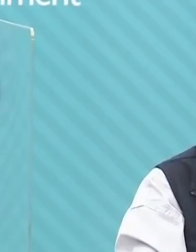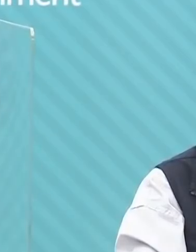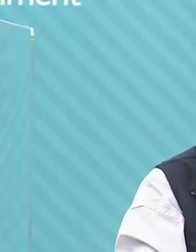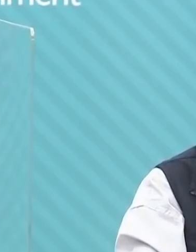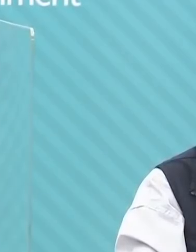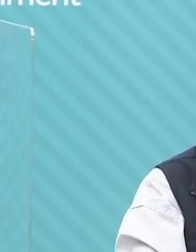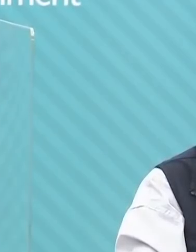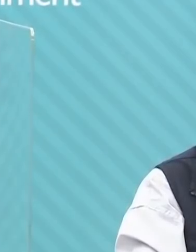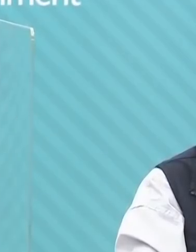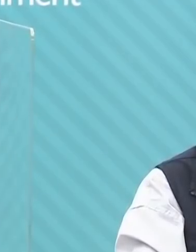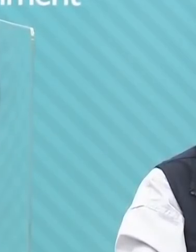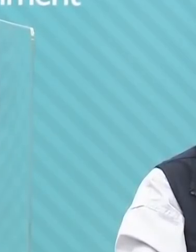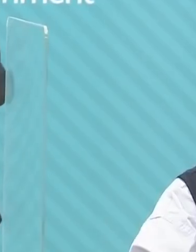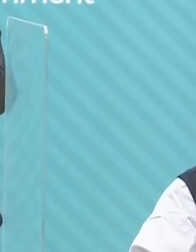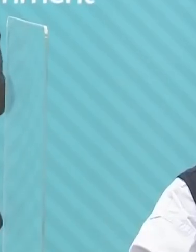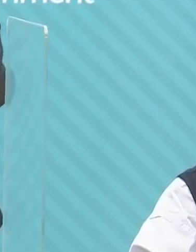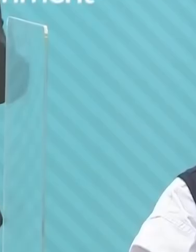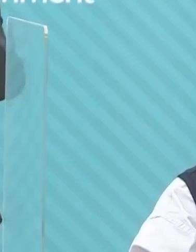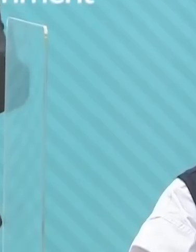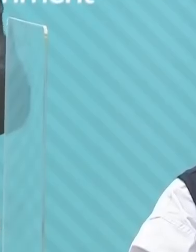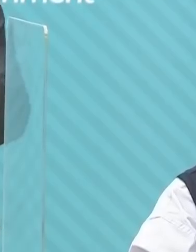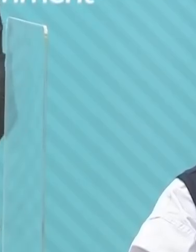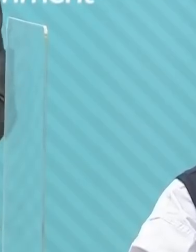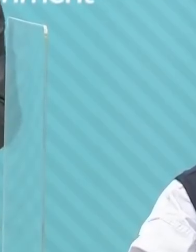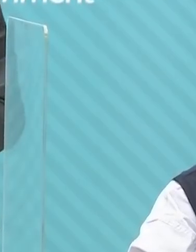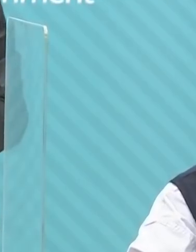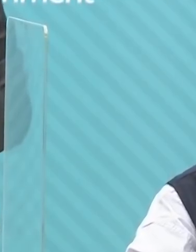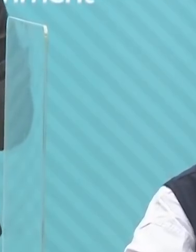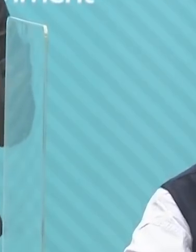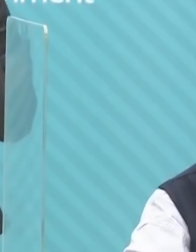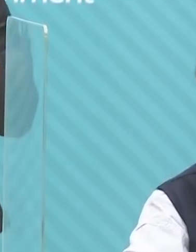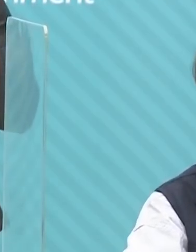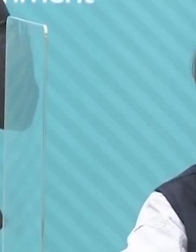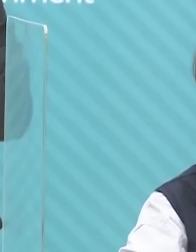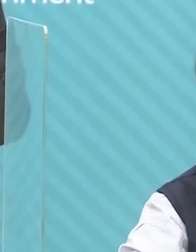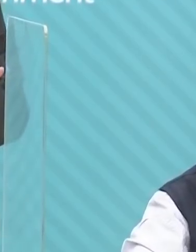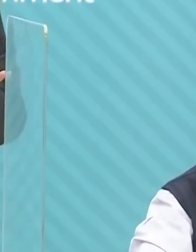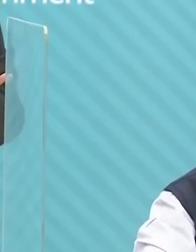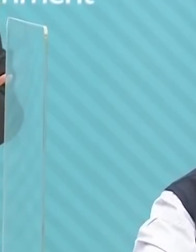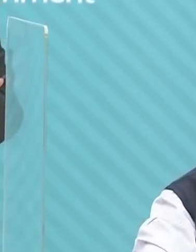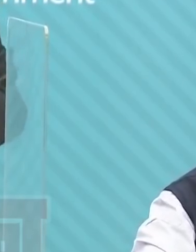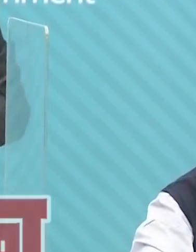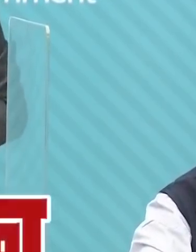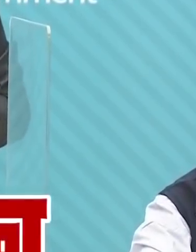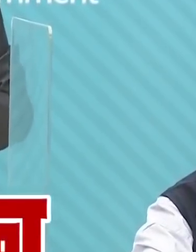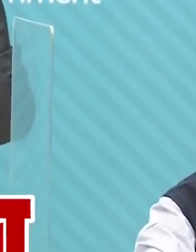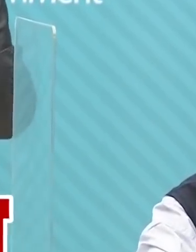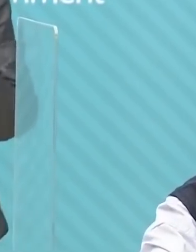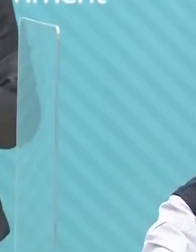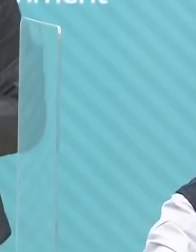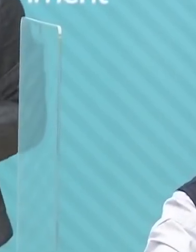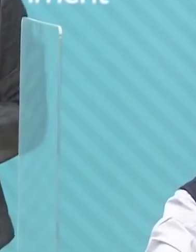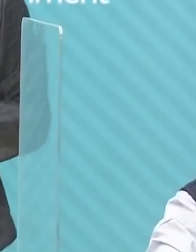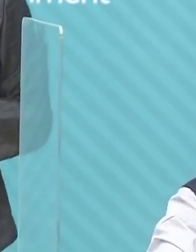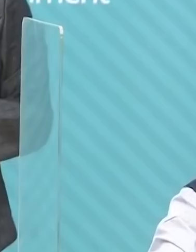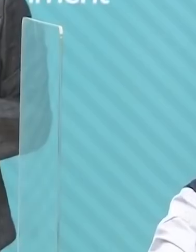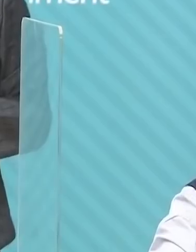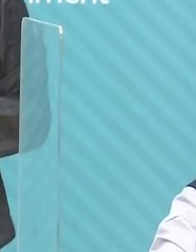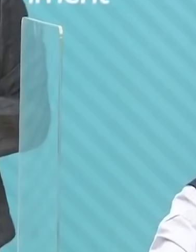奇奇有奇奇奇奇奇有。那今天这个哦，算了，这个